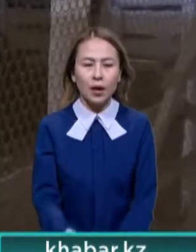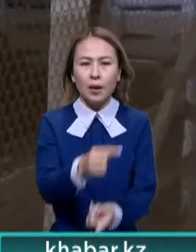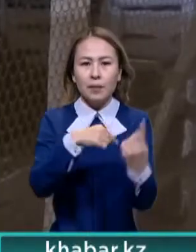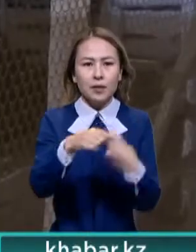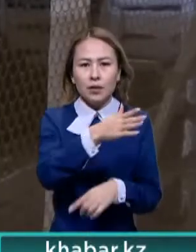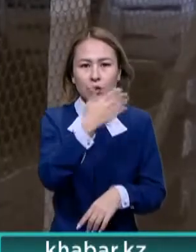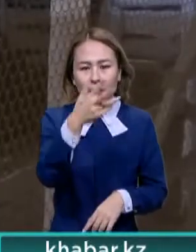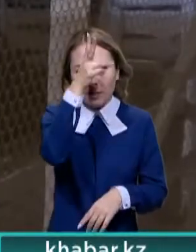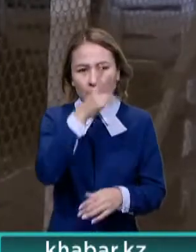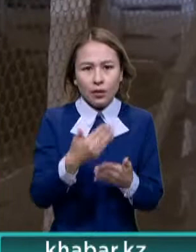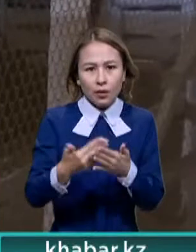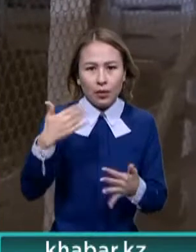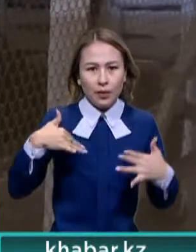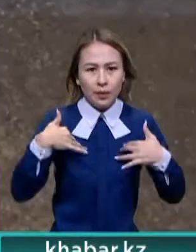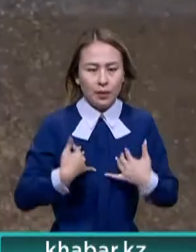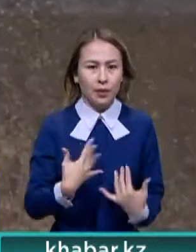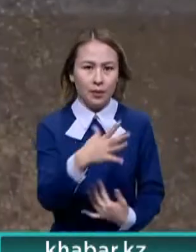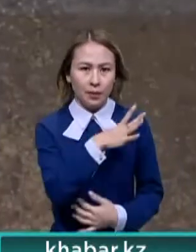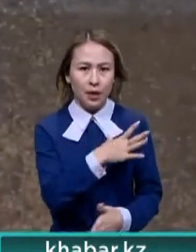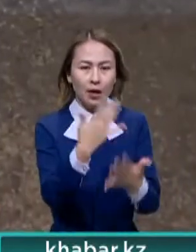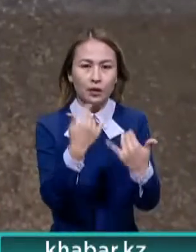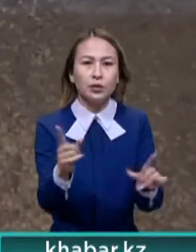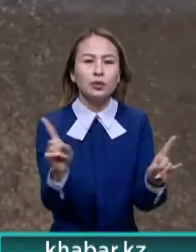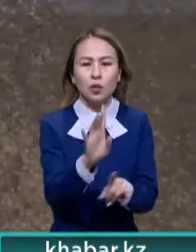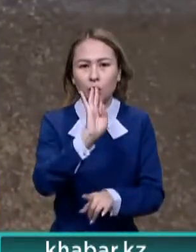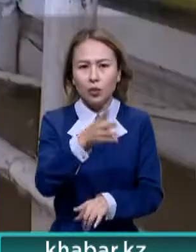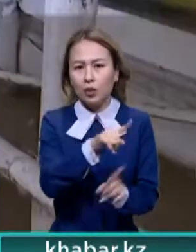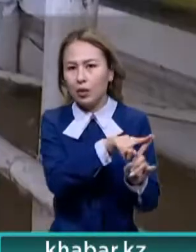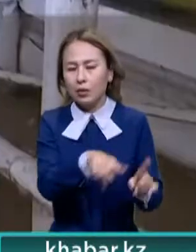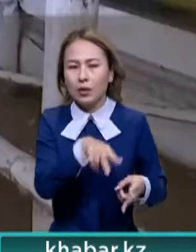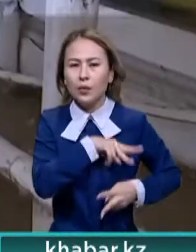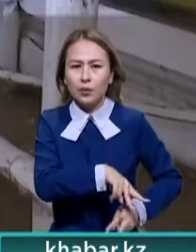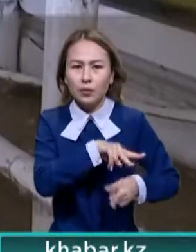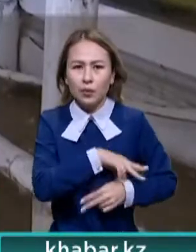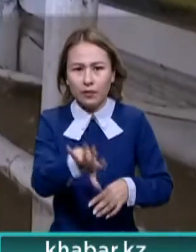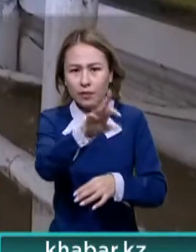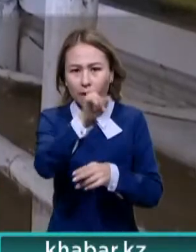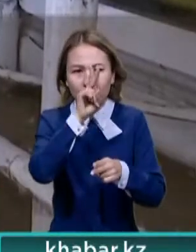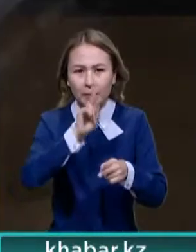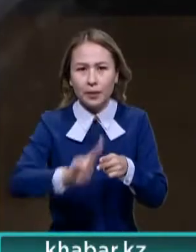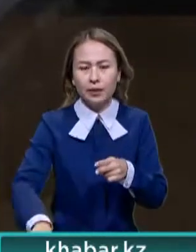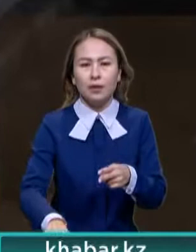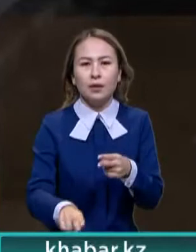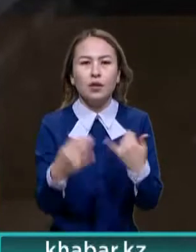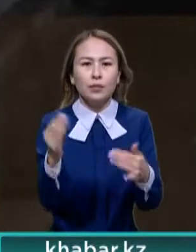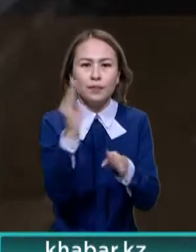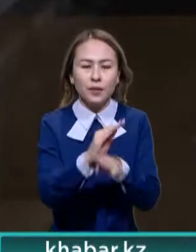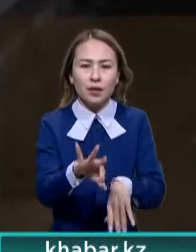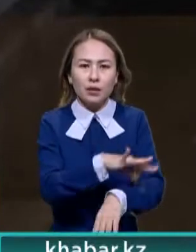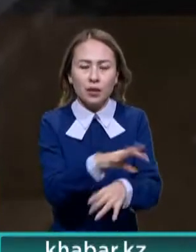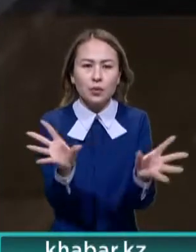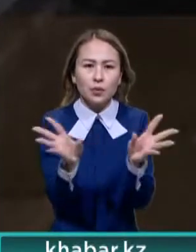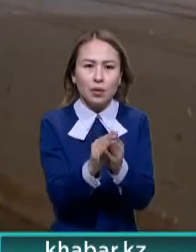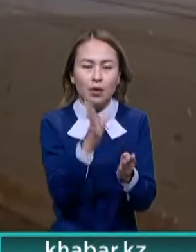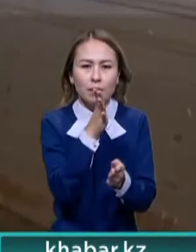бұрын Тасболат осындай жабырқаулы күйде болған еді. Ендіше 4 жыл бойғы бар еңбегі еш болып жатса қалай налымасын. Келіншегі Зухра